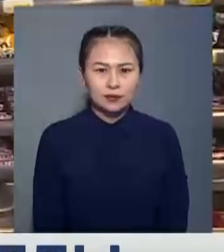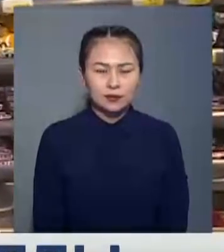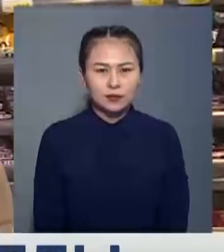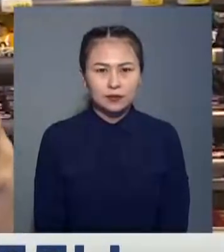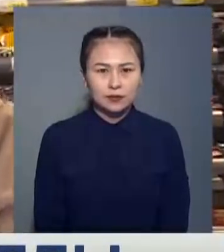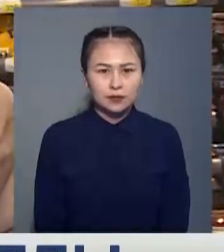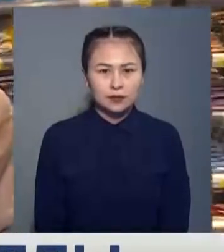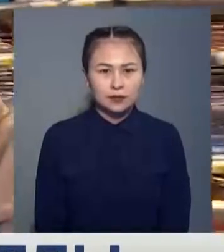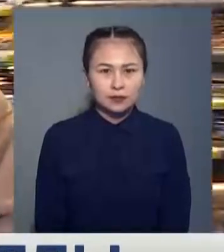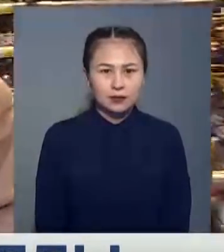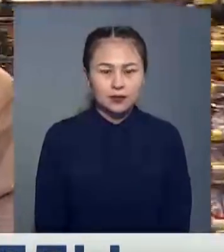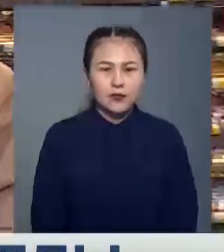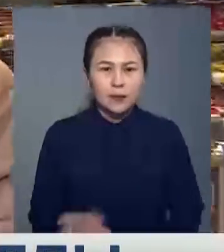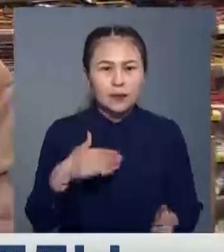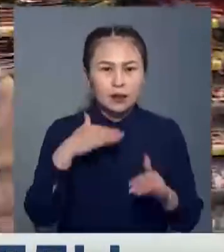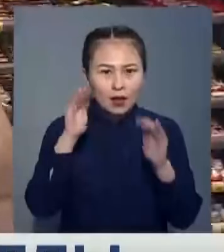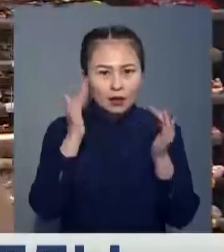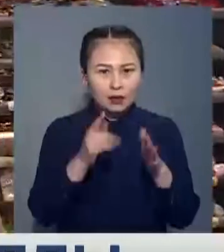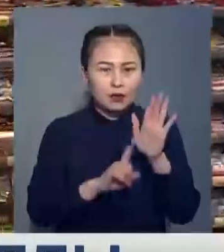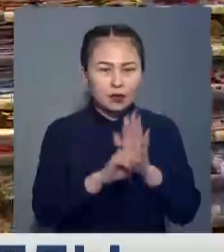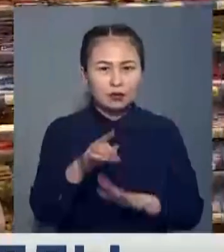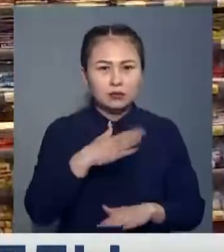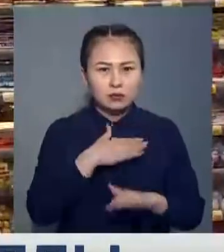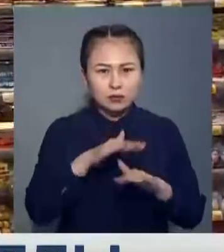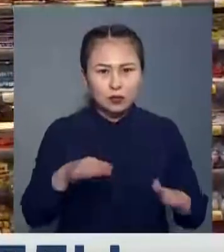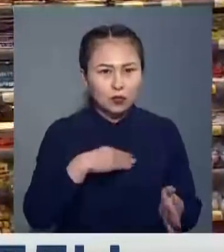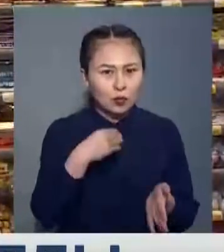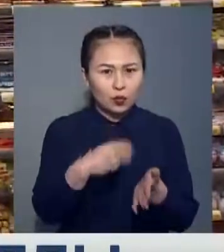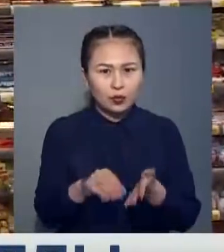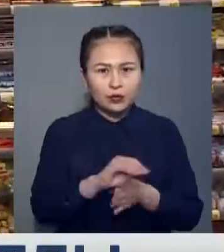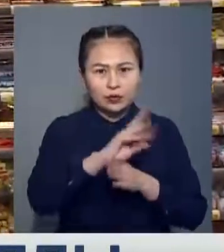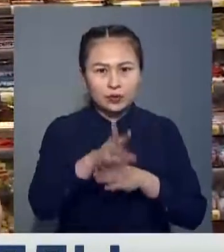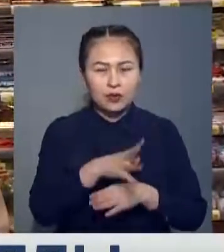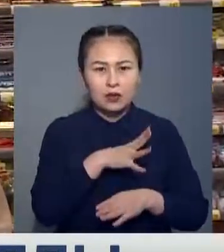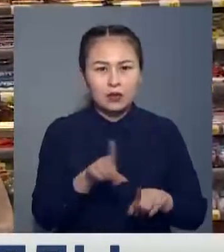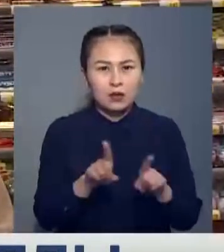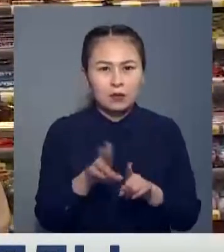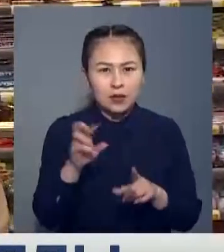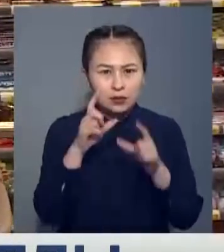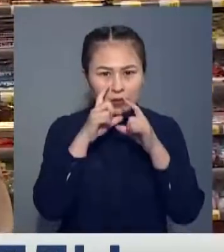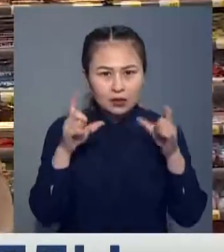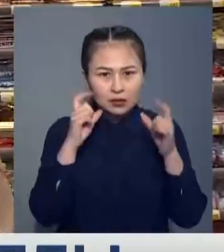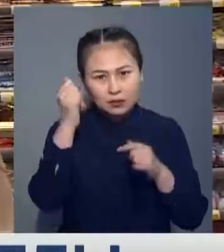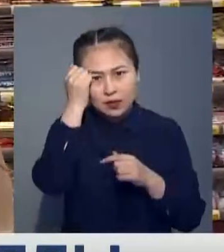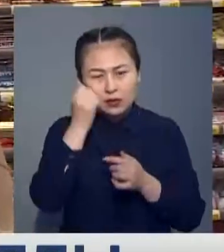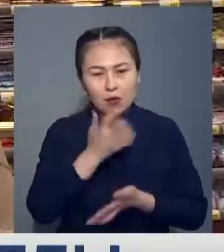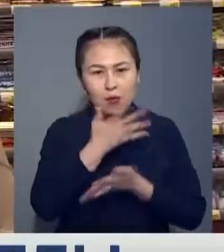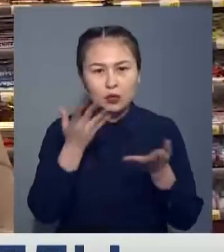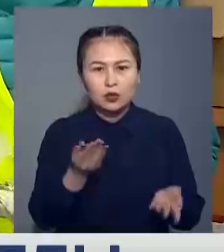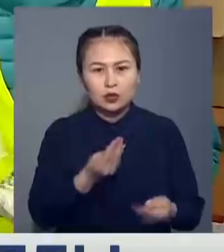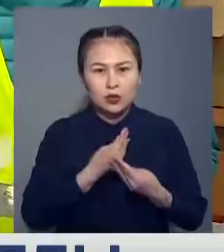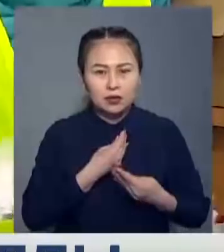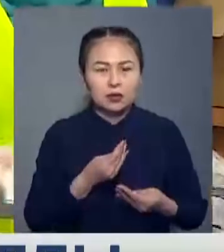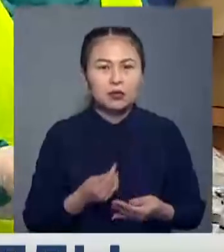Мен сенесі осы карантин басталғалы бер бар ғой, балаларыма алып берген жоқпын баше. Үстіп без маска жүрмін, мені рахмет сіздерге үстіп беріп